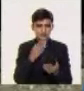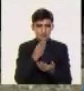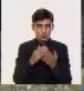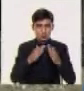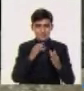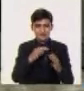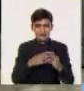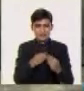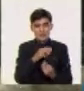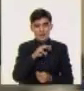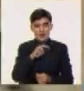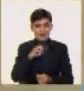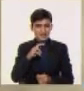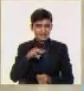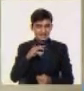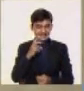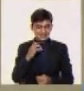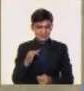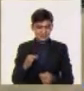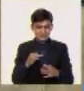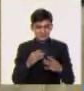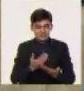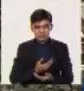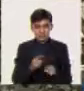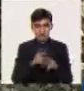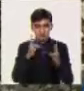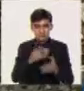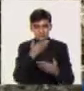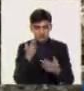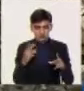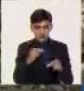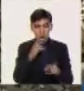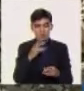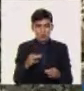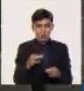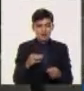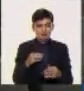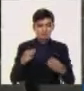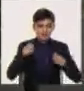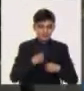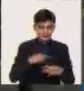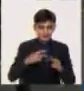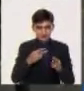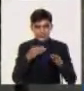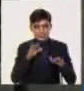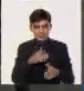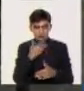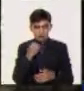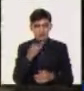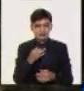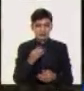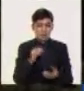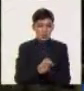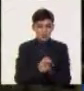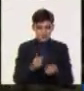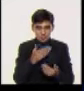котором жила семья Малецких. Жертв и пострадавших, к счастью, нет, но у погорельцев не осталось сменных вещей, продуктов и даже